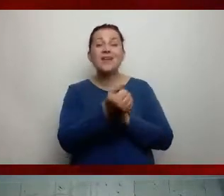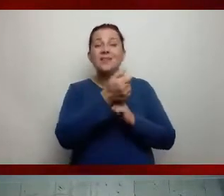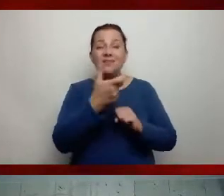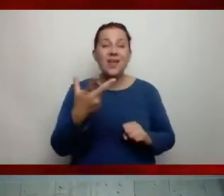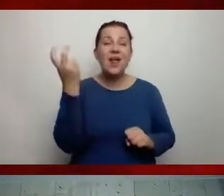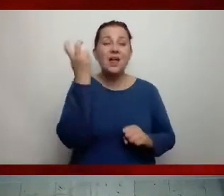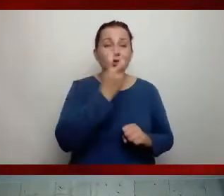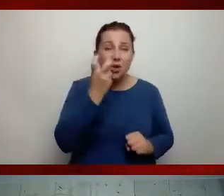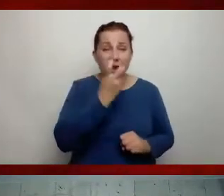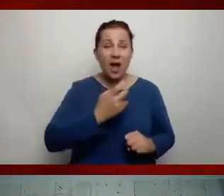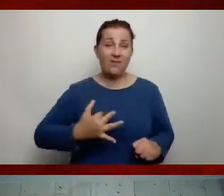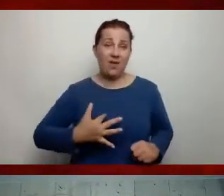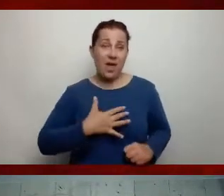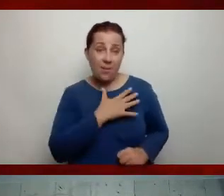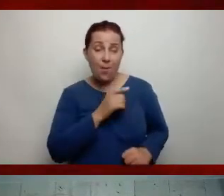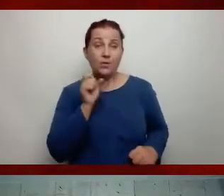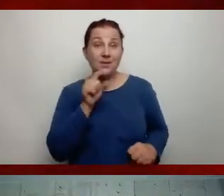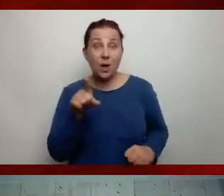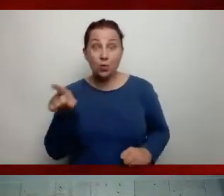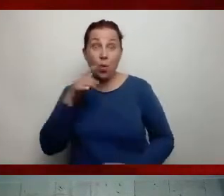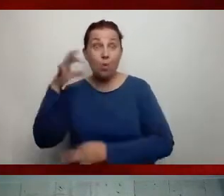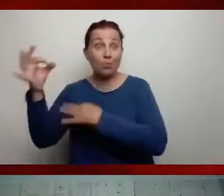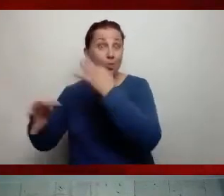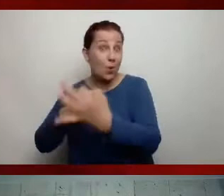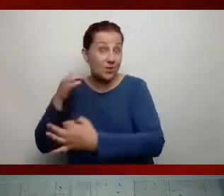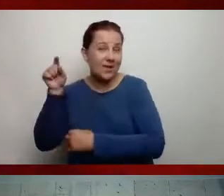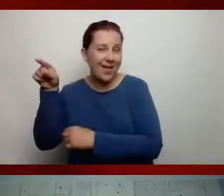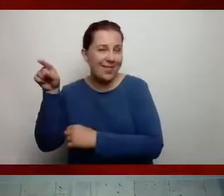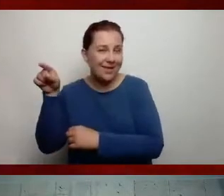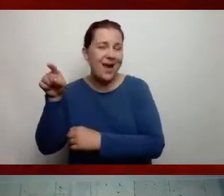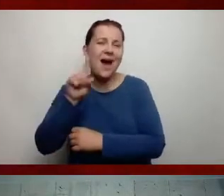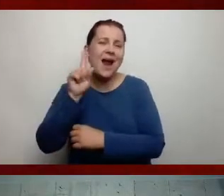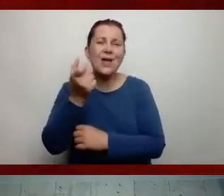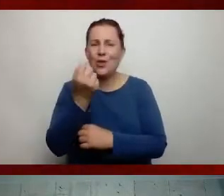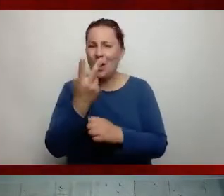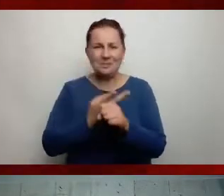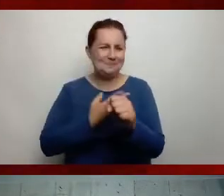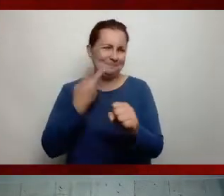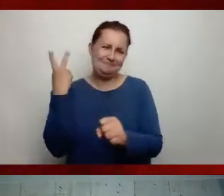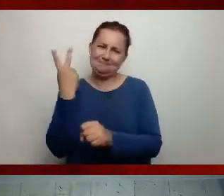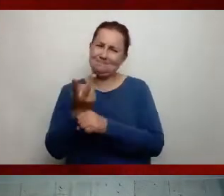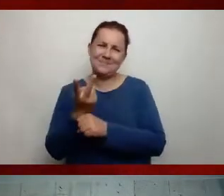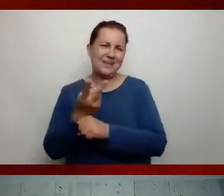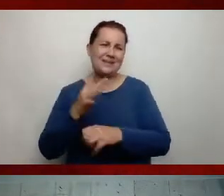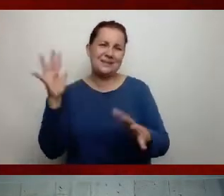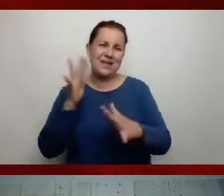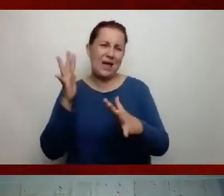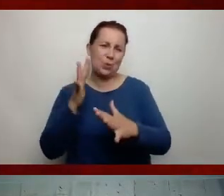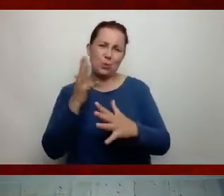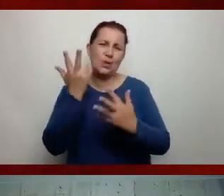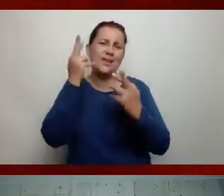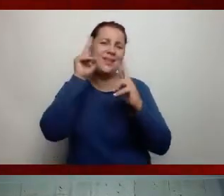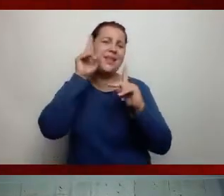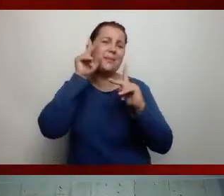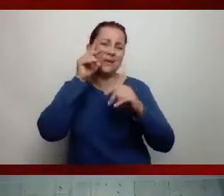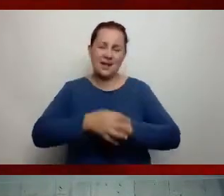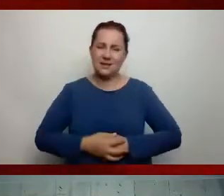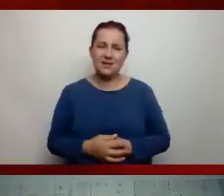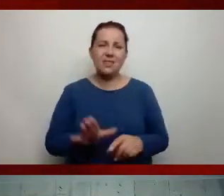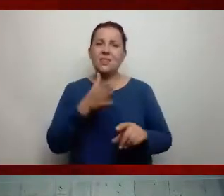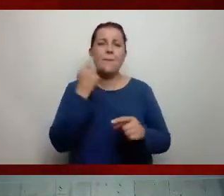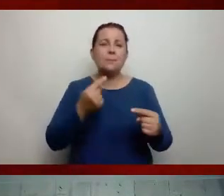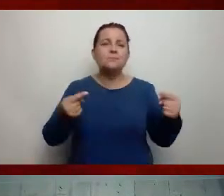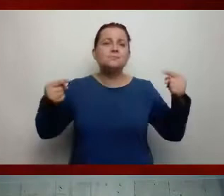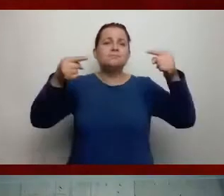Autoportret Witkacego, ale według mnie to prowadzi do pewnego jakby nadużycia i jakby niedostosowania